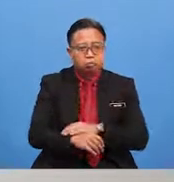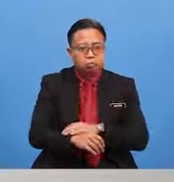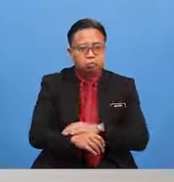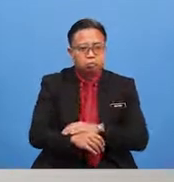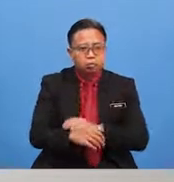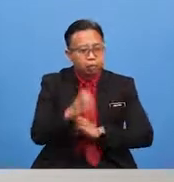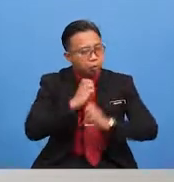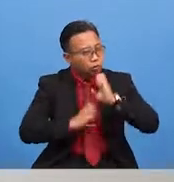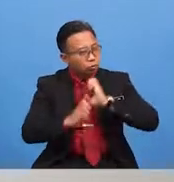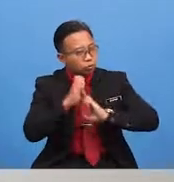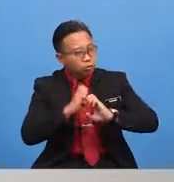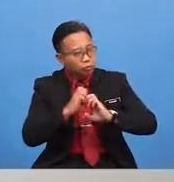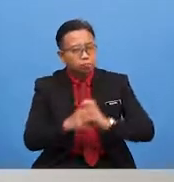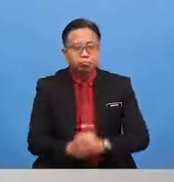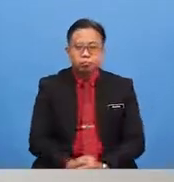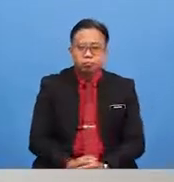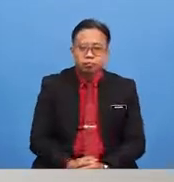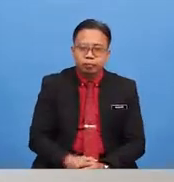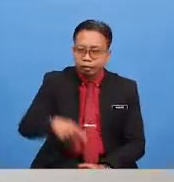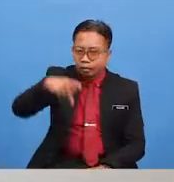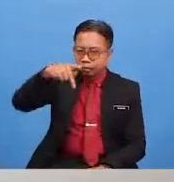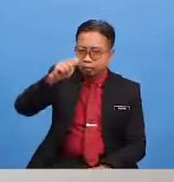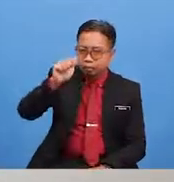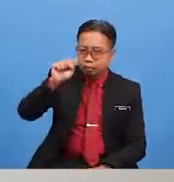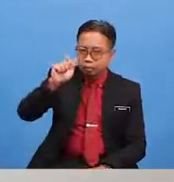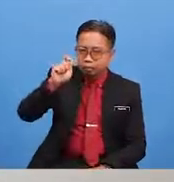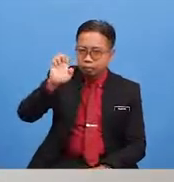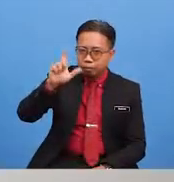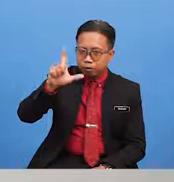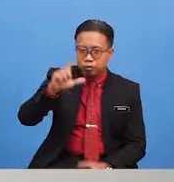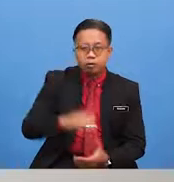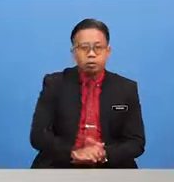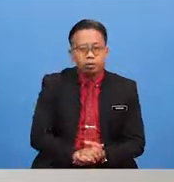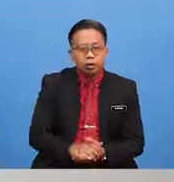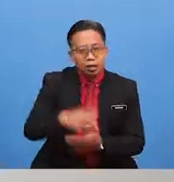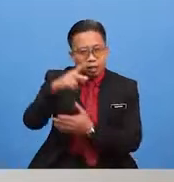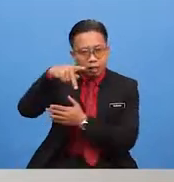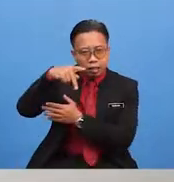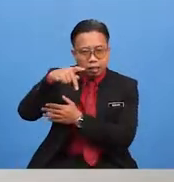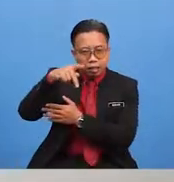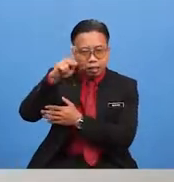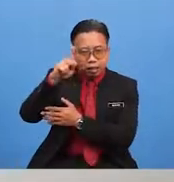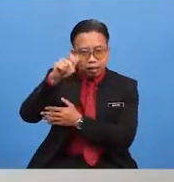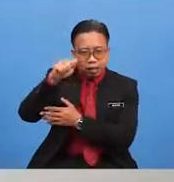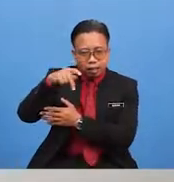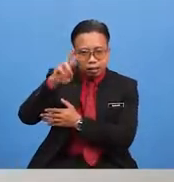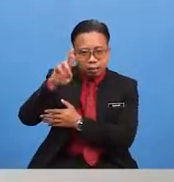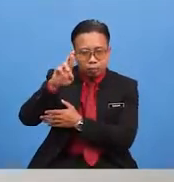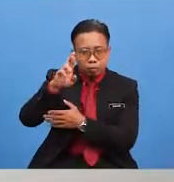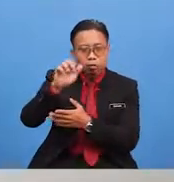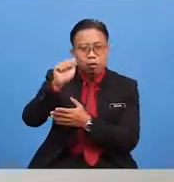suasana. Media yang digunakan ialah pastel, kapur, arang, pen dan